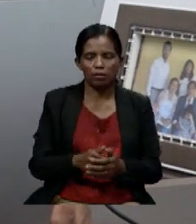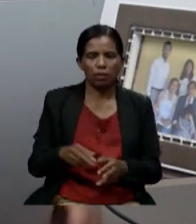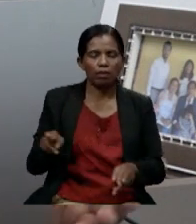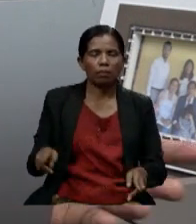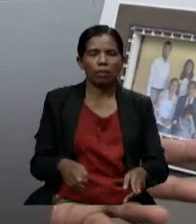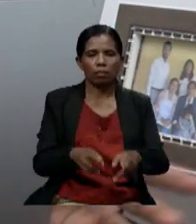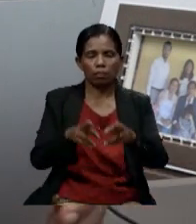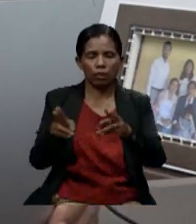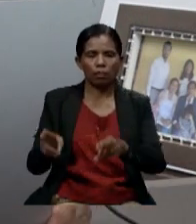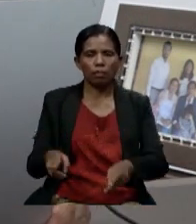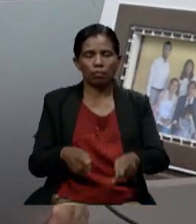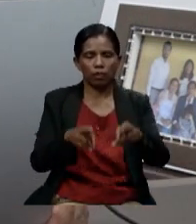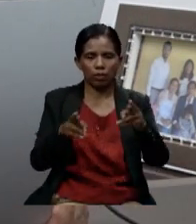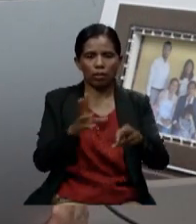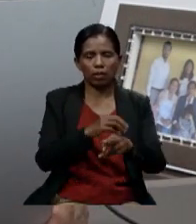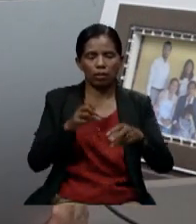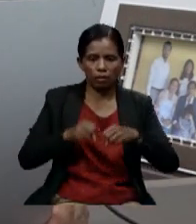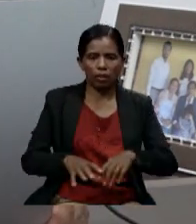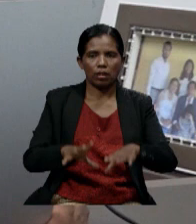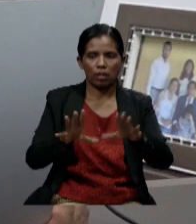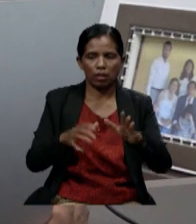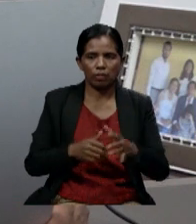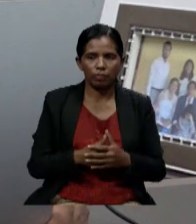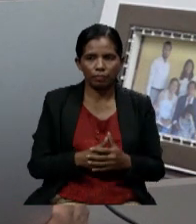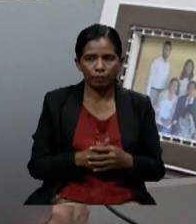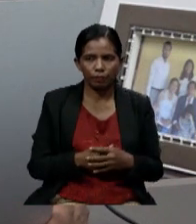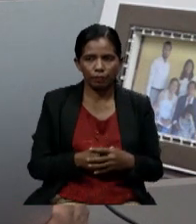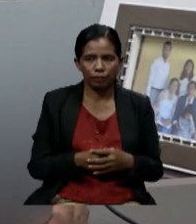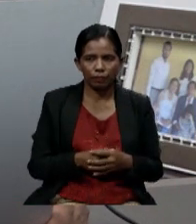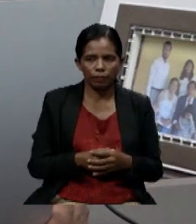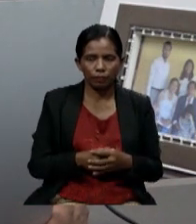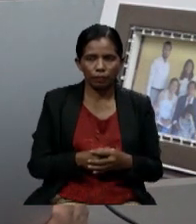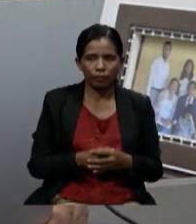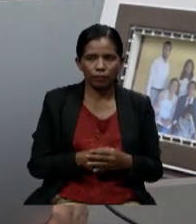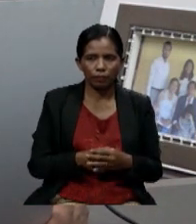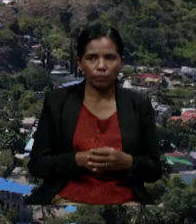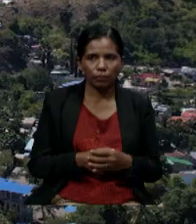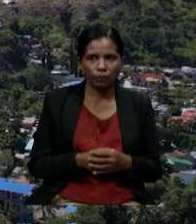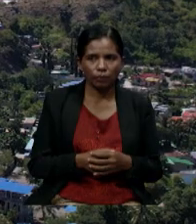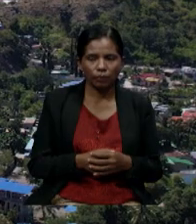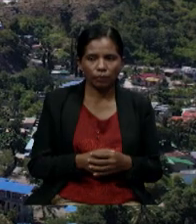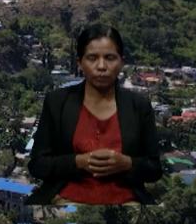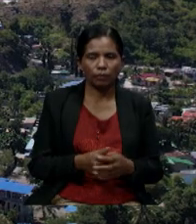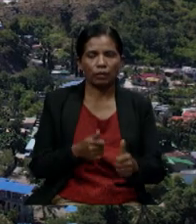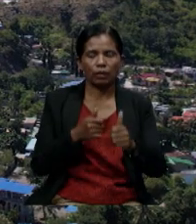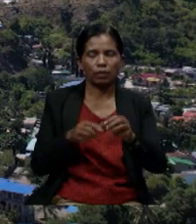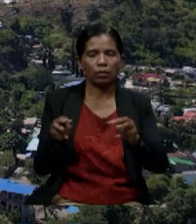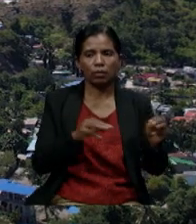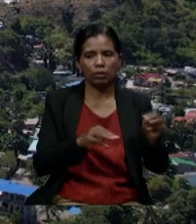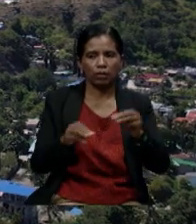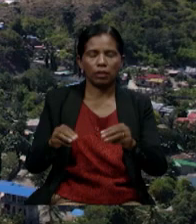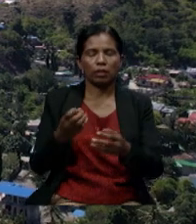ba esgoto ba narsena habitat importante sira ia tasilar. Tuir Movimento